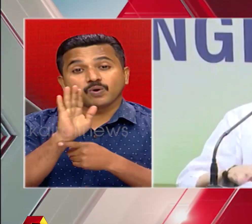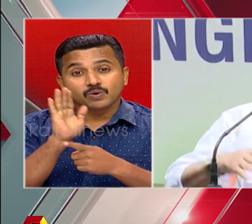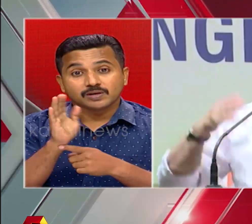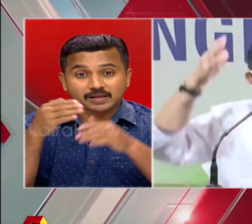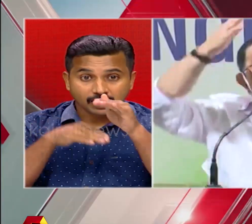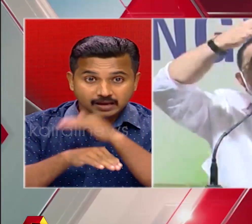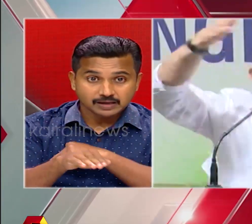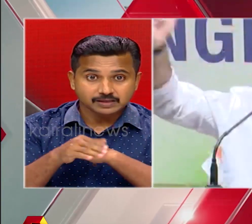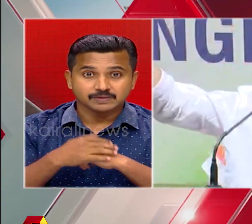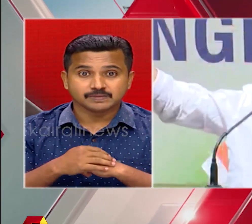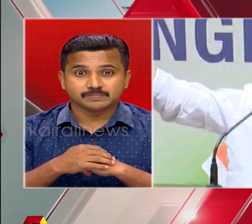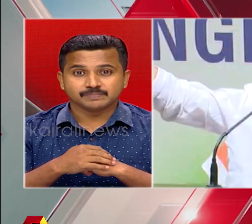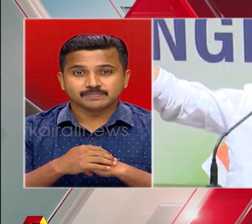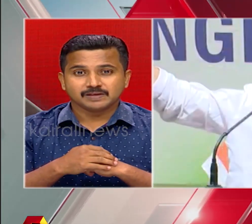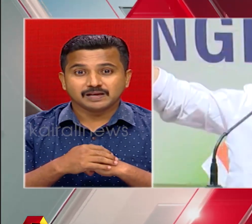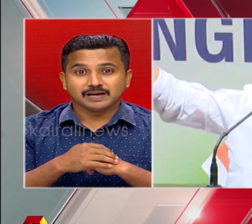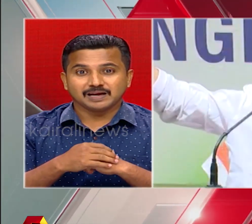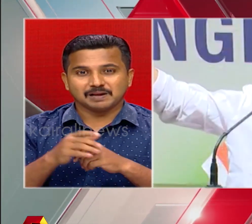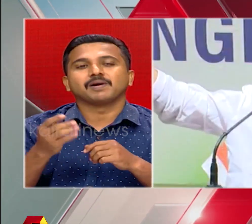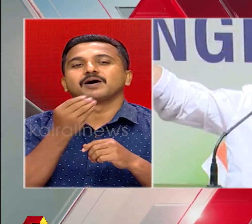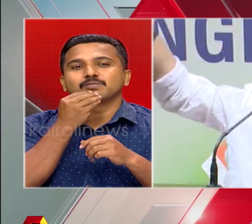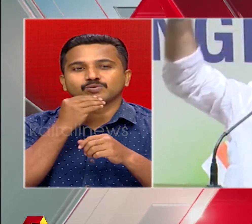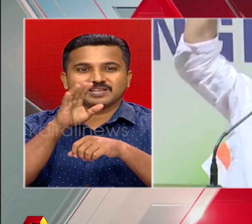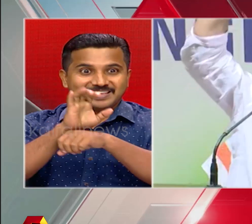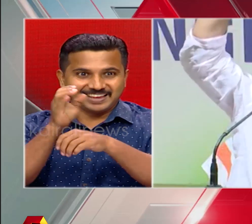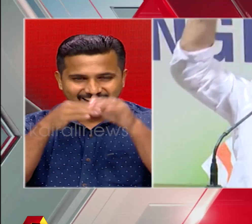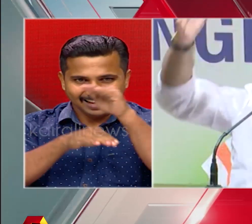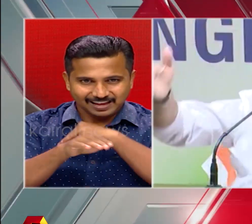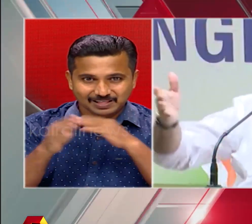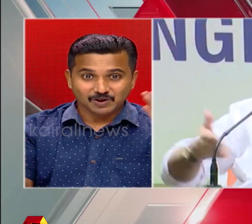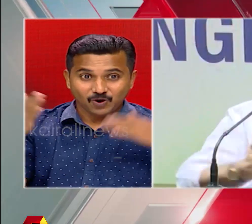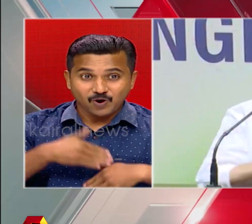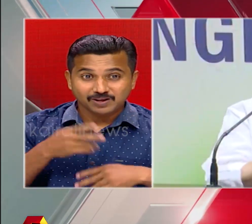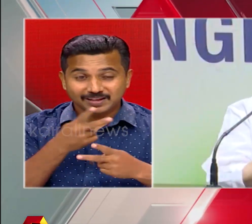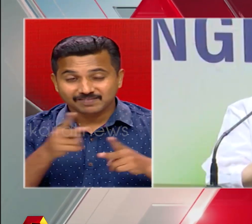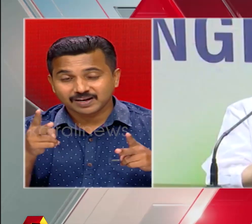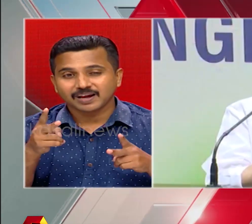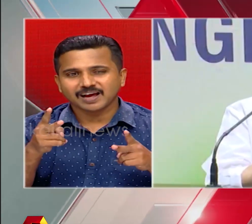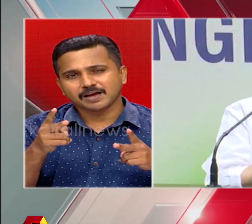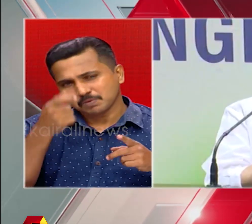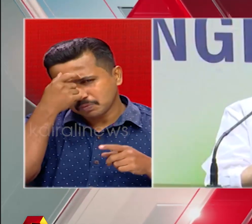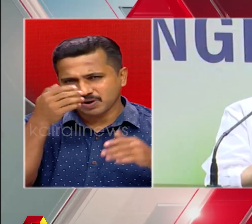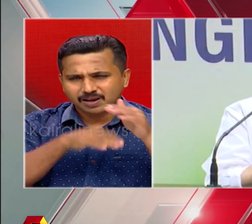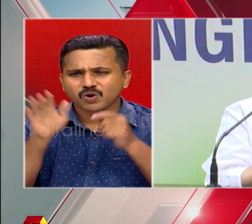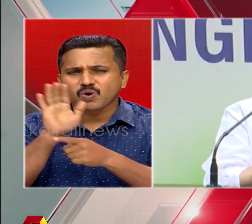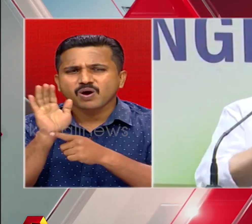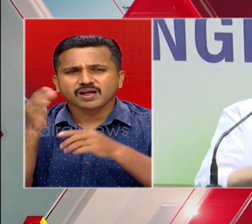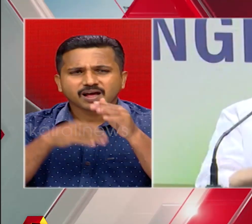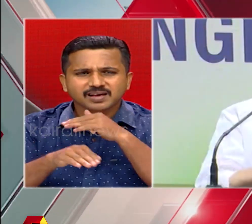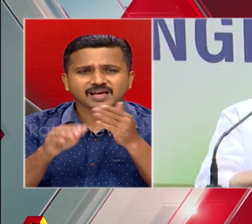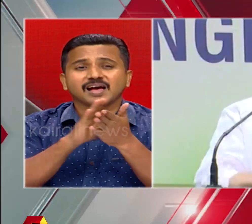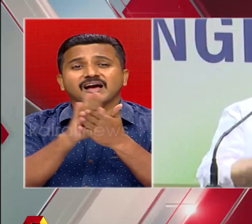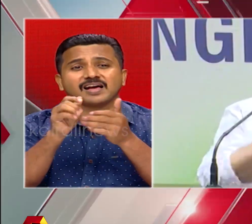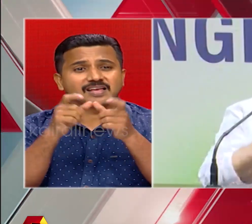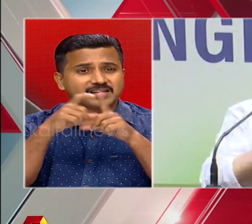ഇപ്പൊ ഇവിടെ ബാബരി മസ്ജിദ് പള്ളിയെ കുറിച്ച് ചോദിച്ചാൽ പറയാം, ഹാഗിയ സോഫിയ ഒക്കെ പറഞ്ഞ കോൺഗ്രസിന് ഇപ്പൊ അഭിപ്രായം പറയേണ്ട കാര്യമുണ്ടോ?